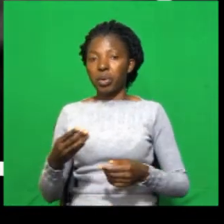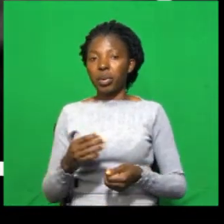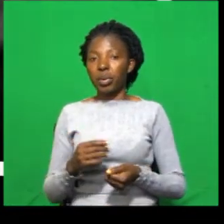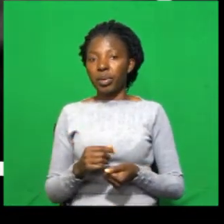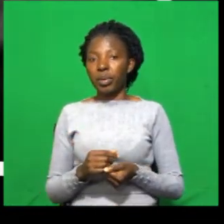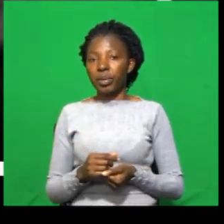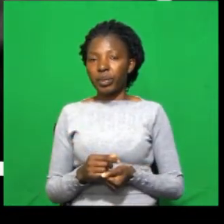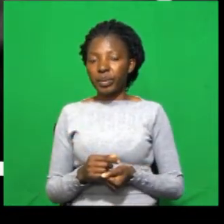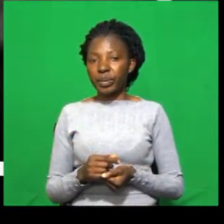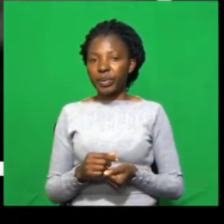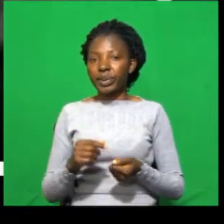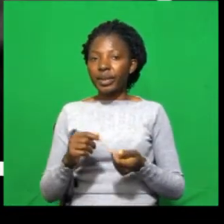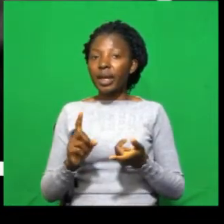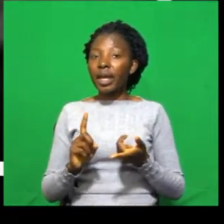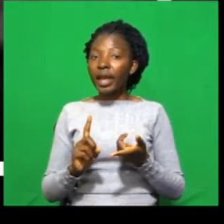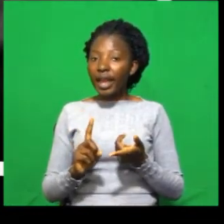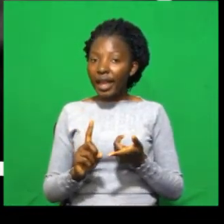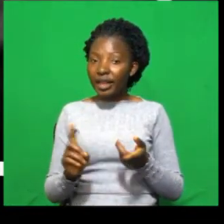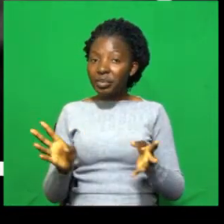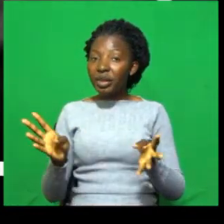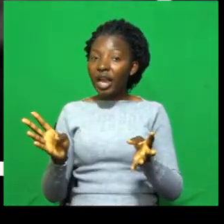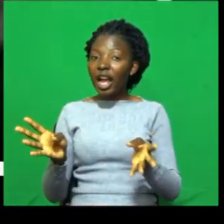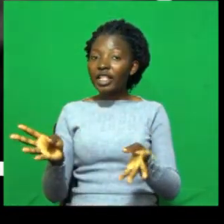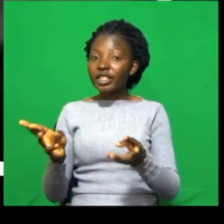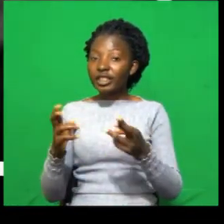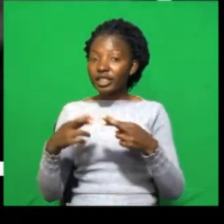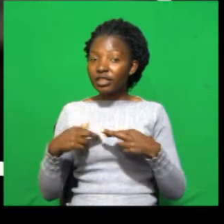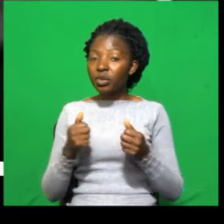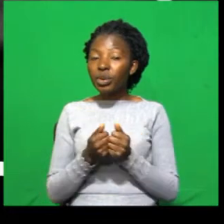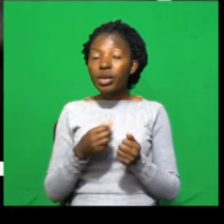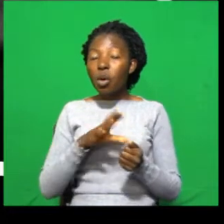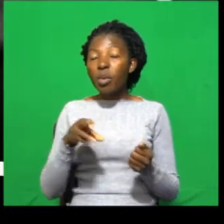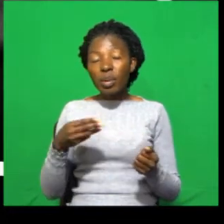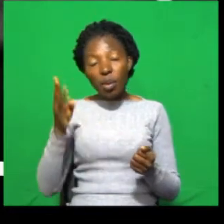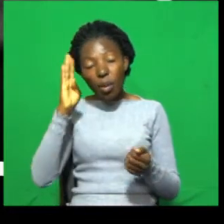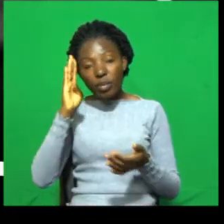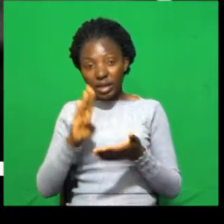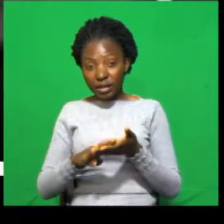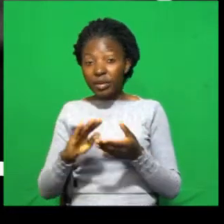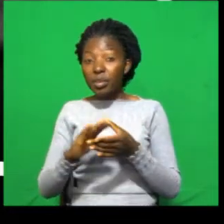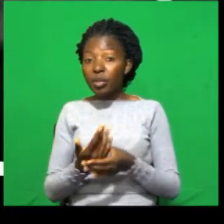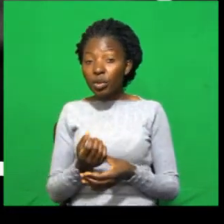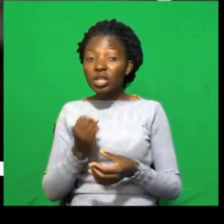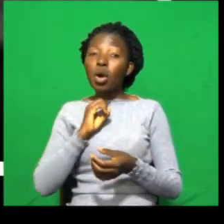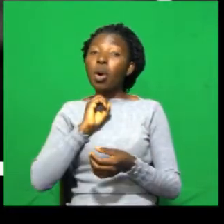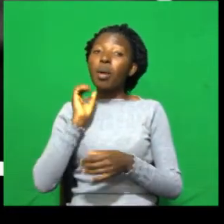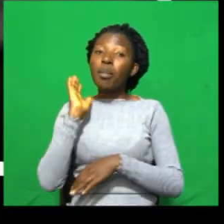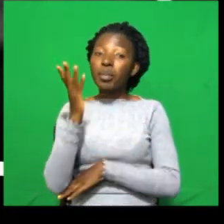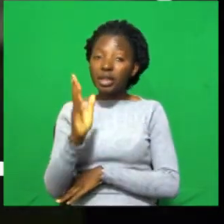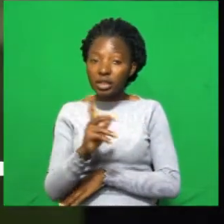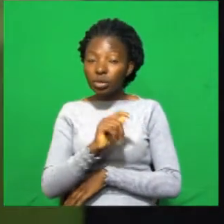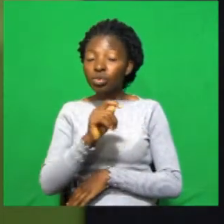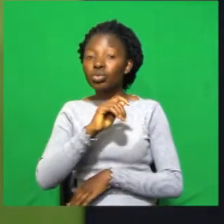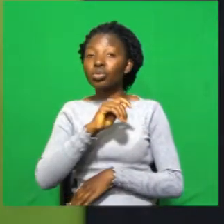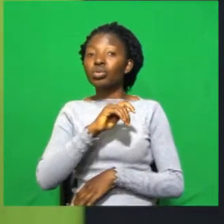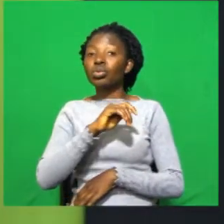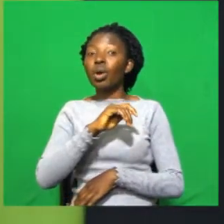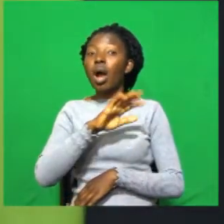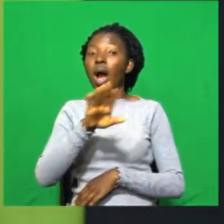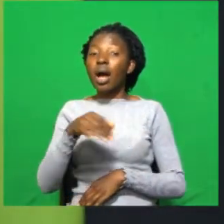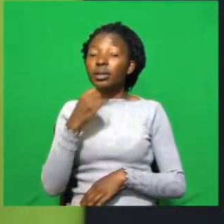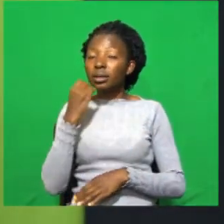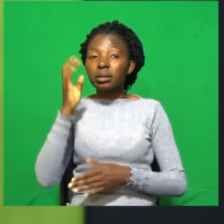nokukanukirwa muna vose vanotenda nezuva iroro, nokuti kupupura kwedu kwamuri kwakatendwa. Pauro